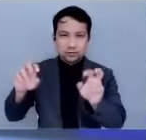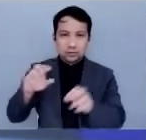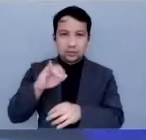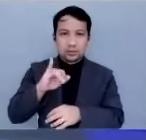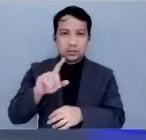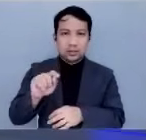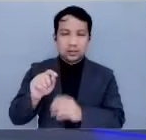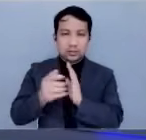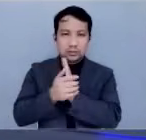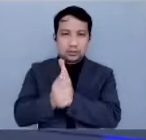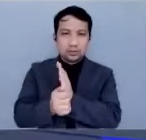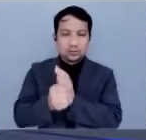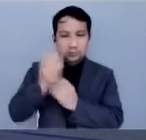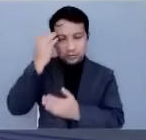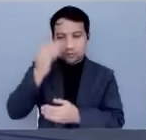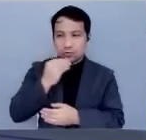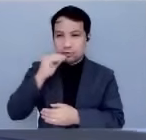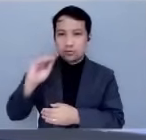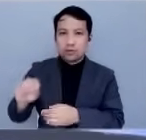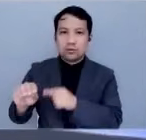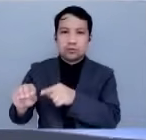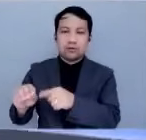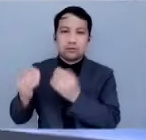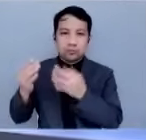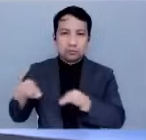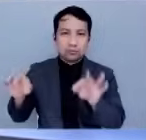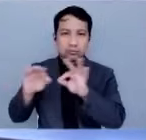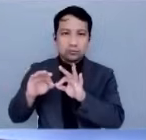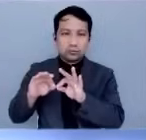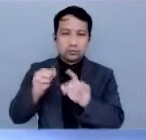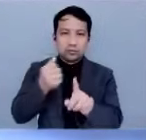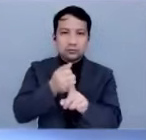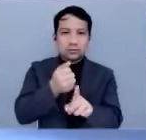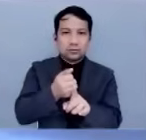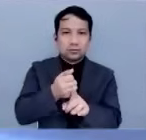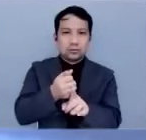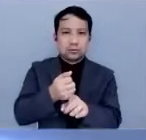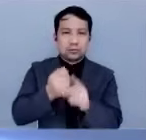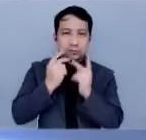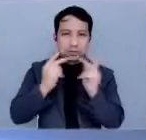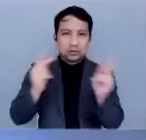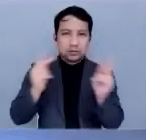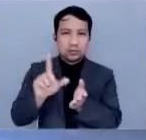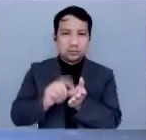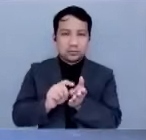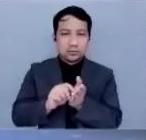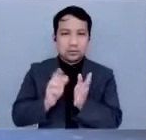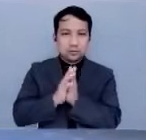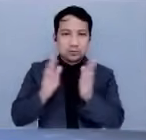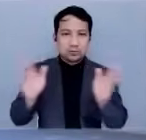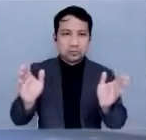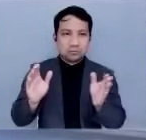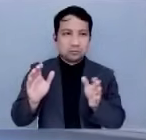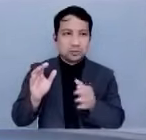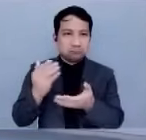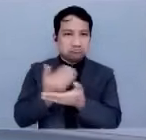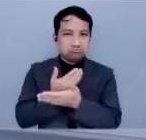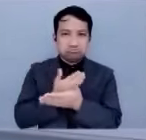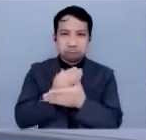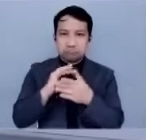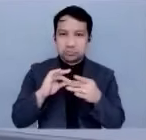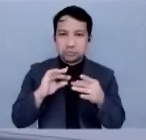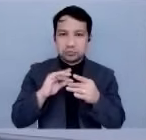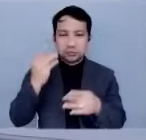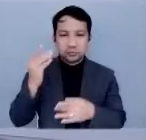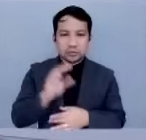na inuutusan din daw siyang manghack para makapag-publish ng malalaking istorya. Nasa frontline ng balitang yan,